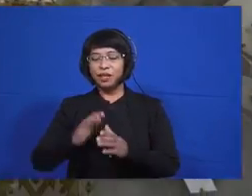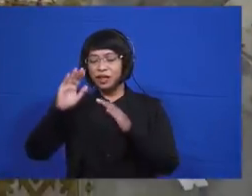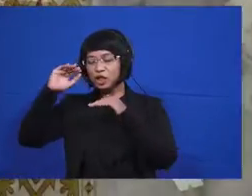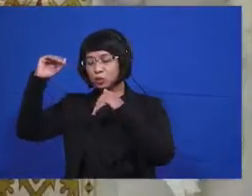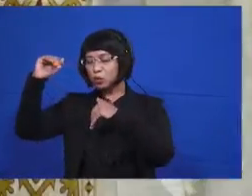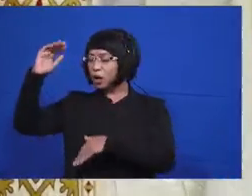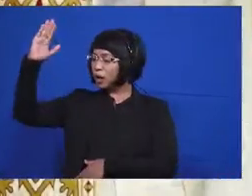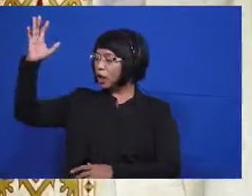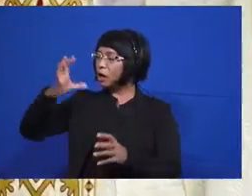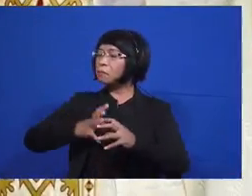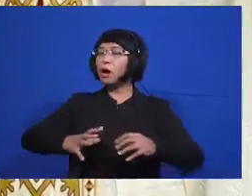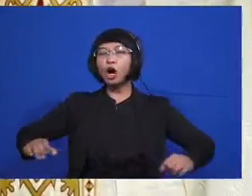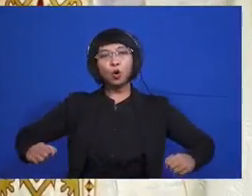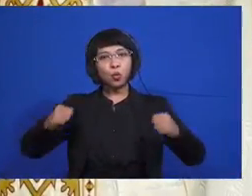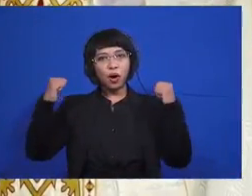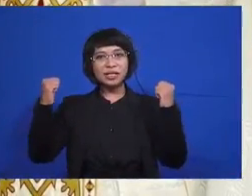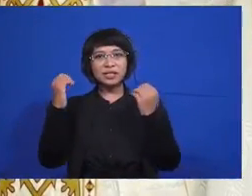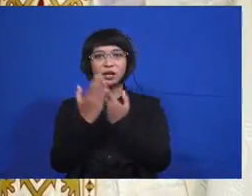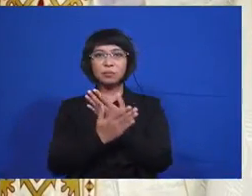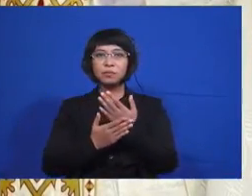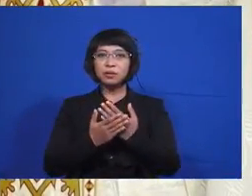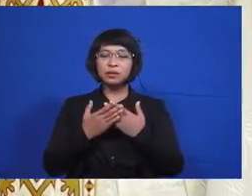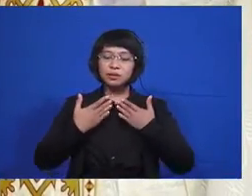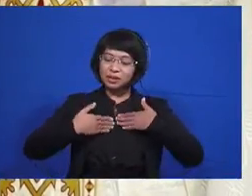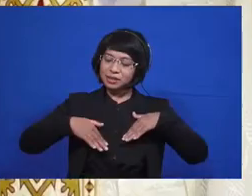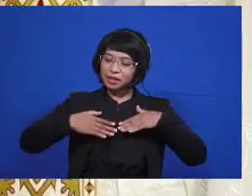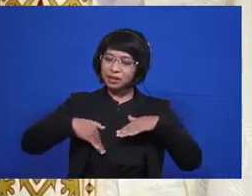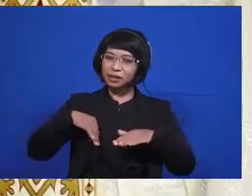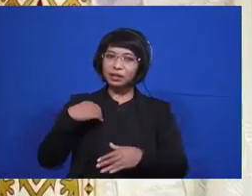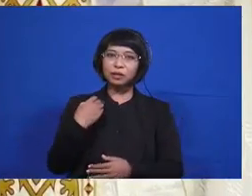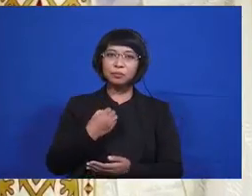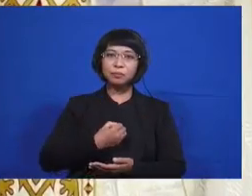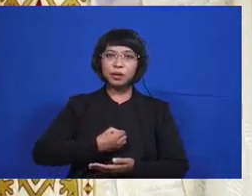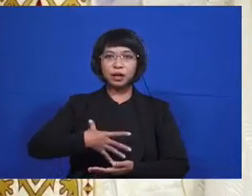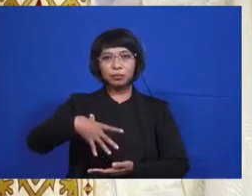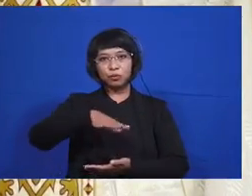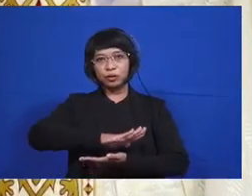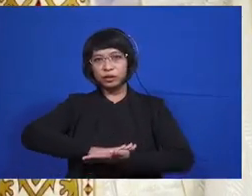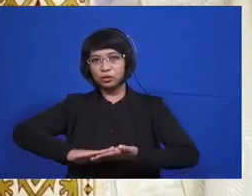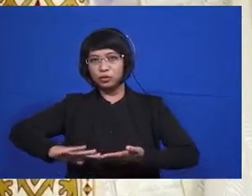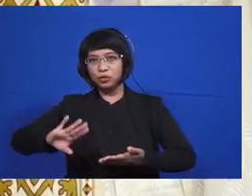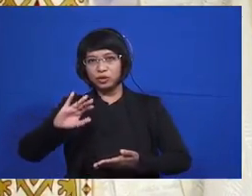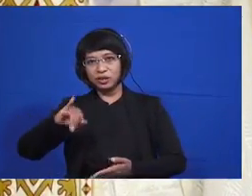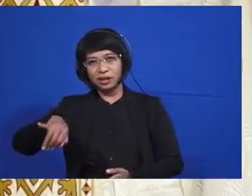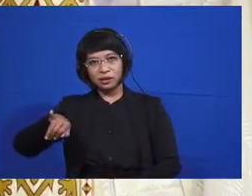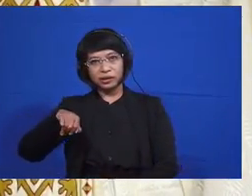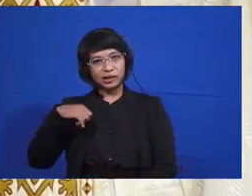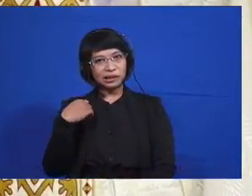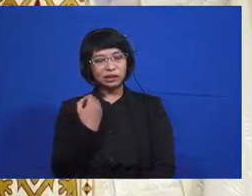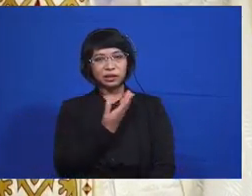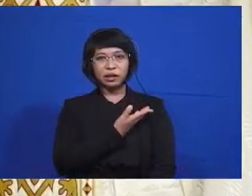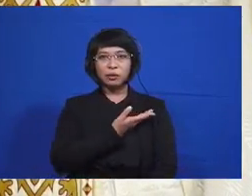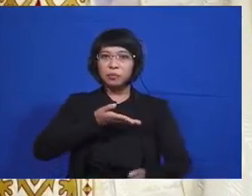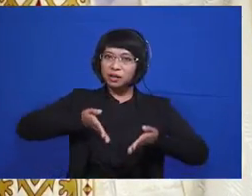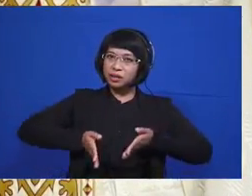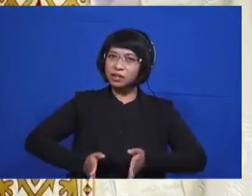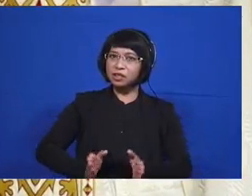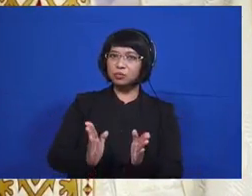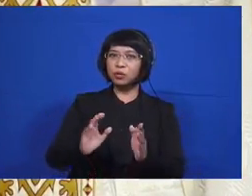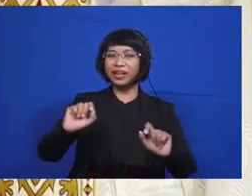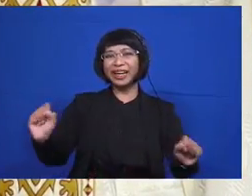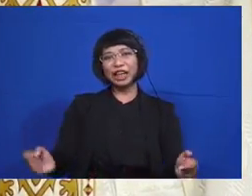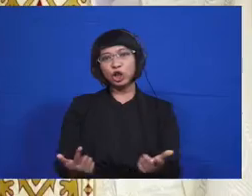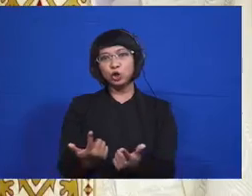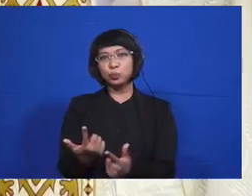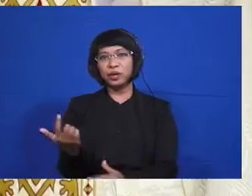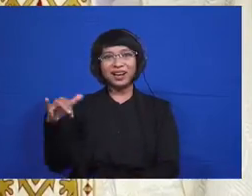Semoga Allah yang Maha Kuasa mengasihani kita, mengampuni dosa-dosa kita, dan mengantar kita semua sampai ke